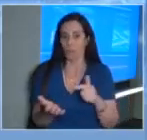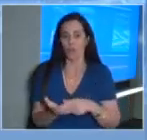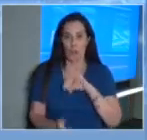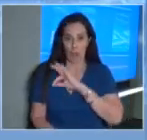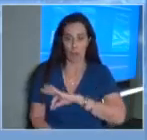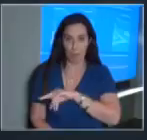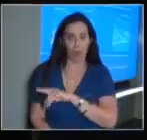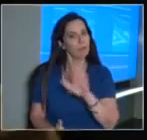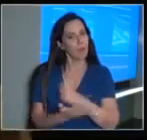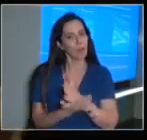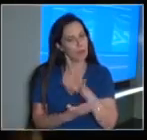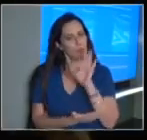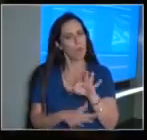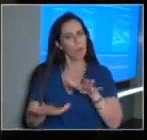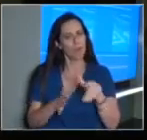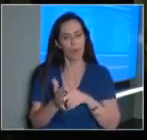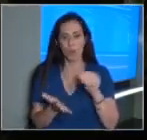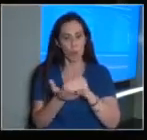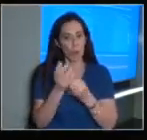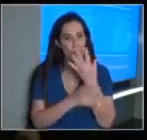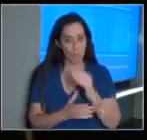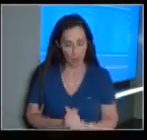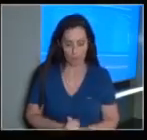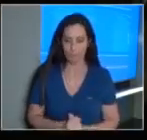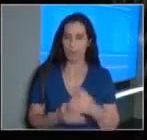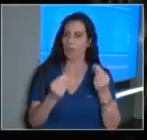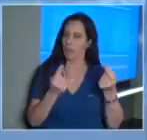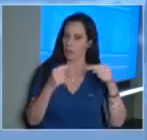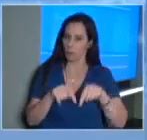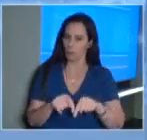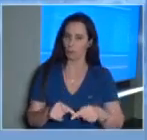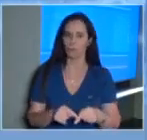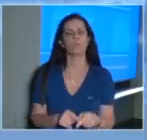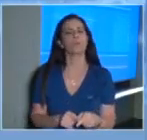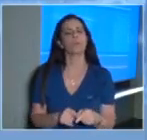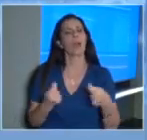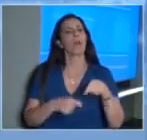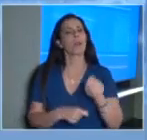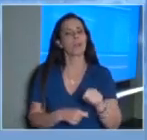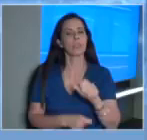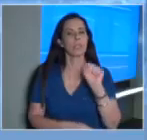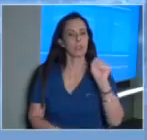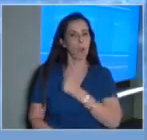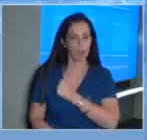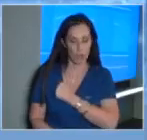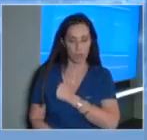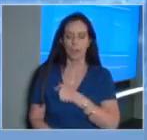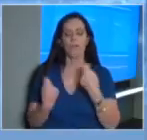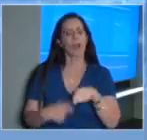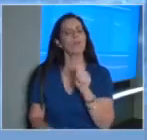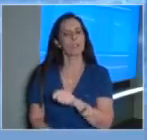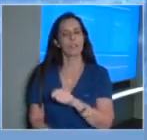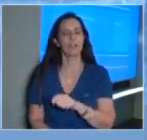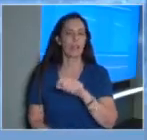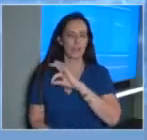ישראל ביתנו החליט להפיל את הממשלה שעדיין לא קמה. מיד יהיו איתנו יו"ר האיחוד הלאומי, חבר הכנסת בצלאל סמוטריץ' וחבר